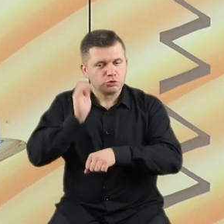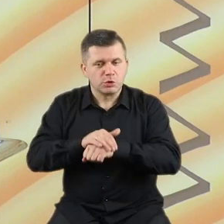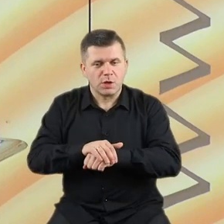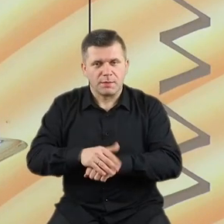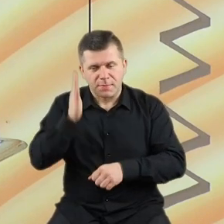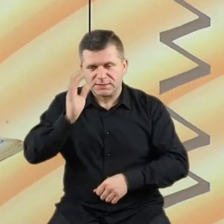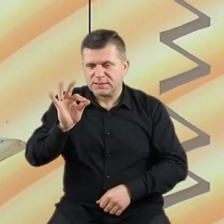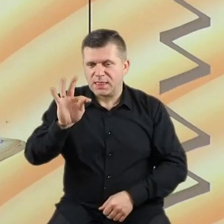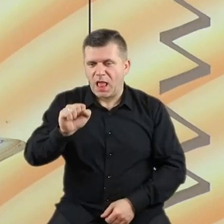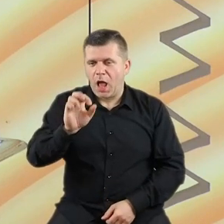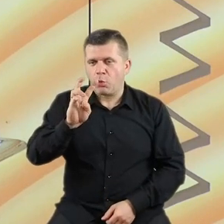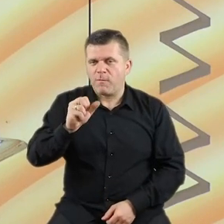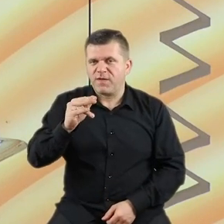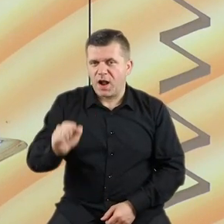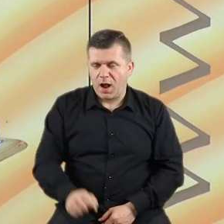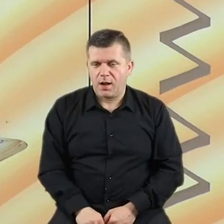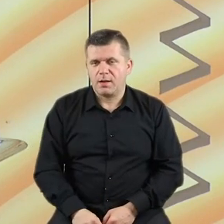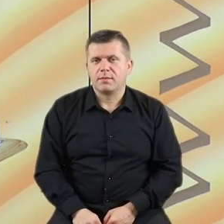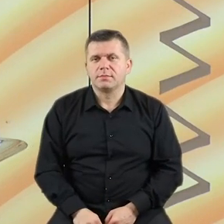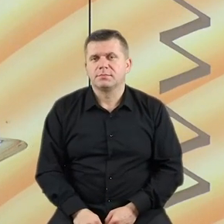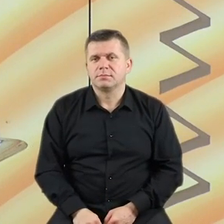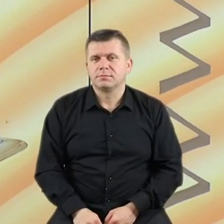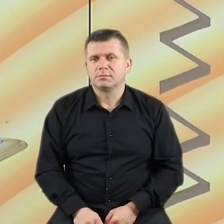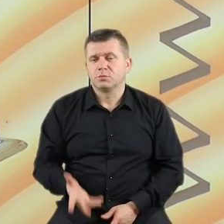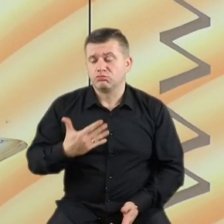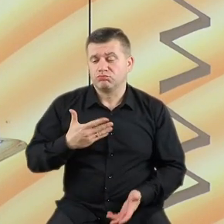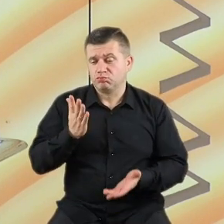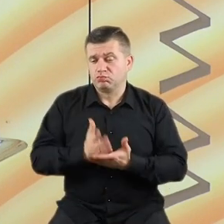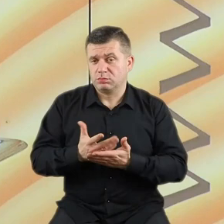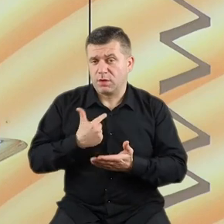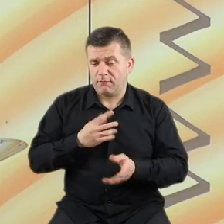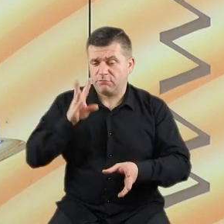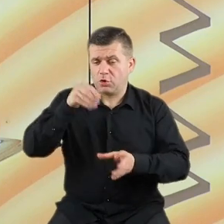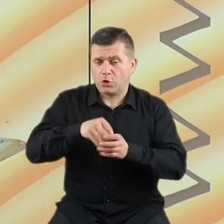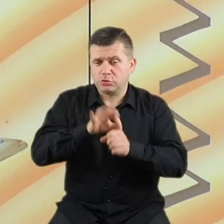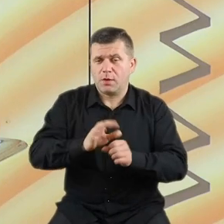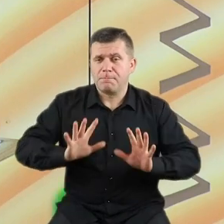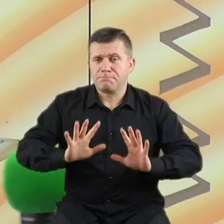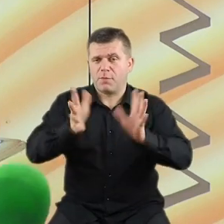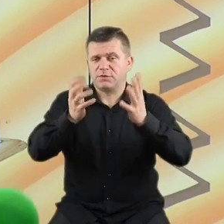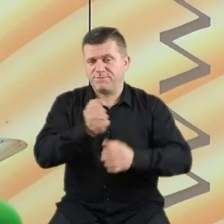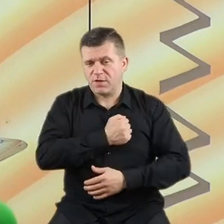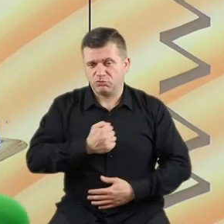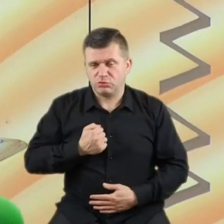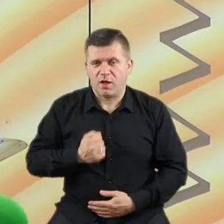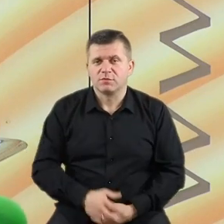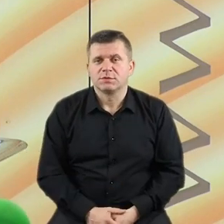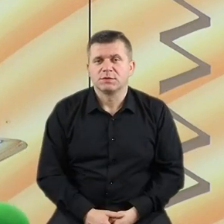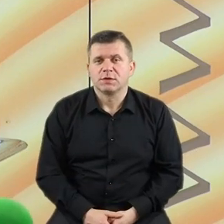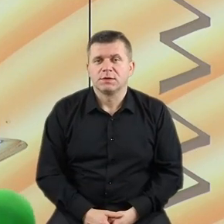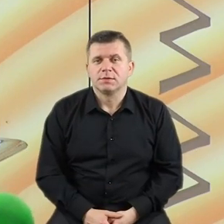która mieszka na Starówce i no jednak jak się teraz wdrożyłam bardzo w powstanie warszawskie, ale